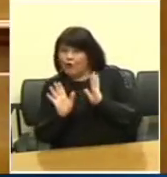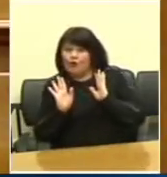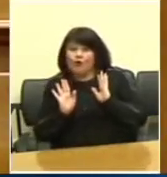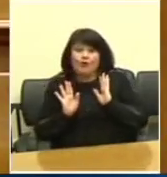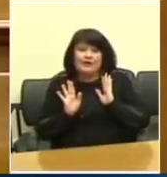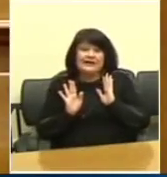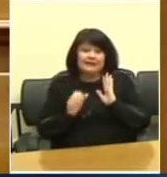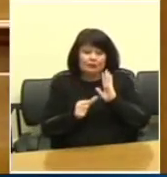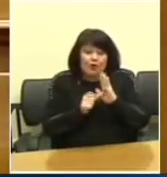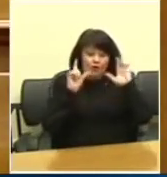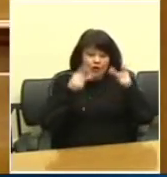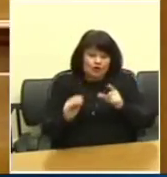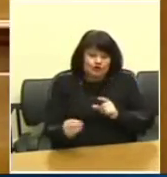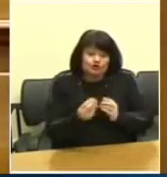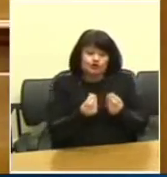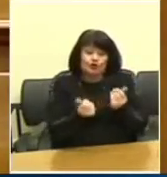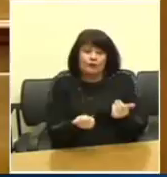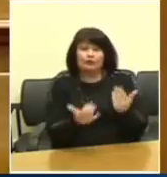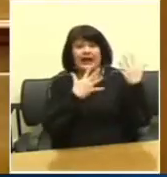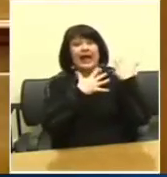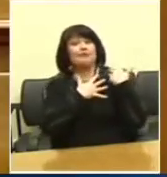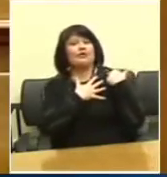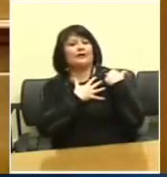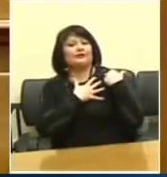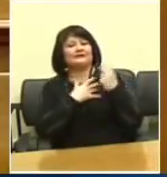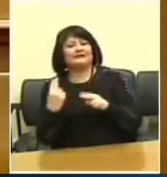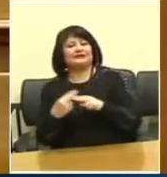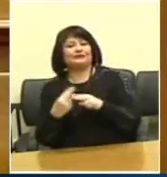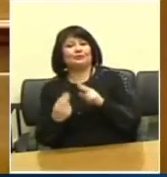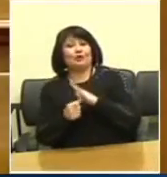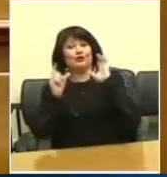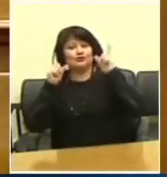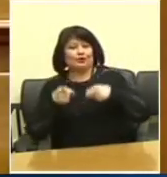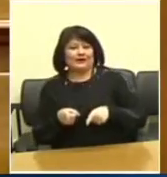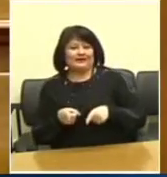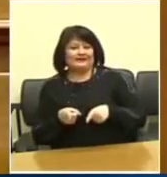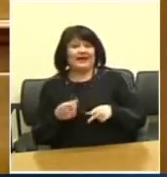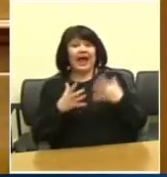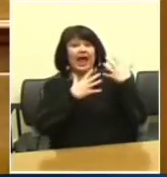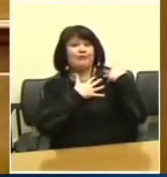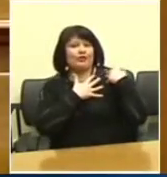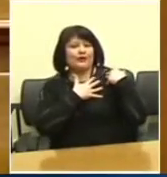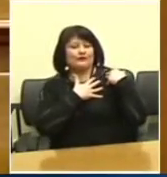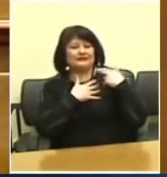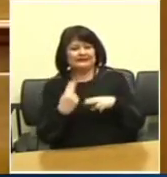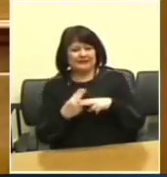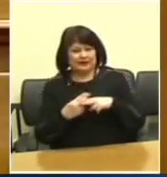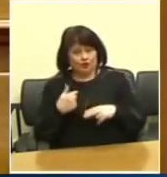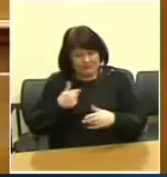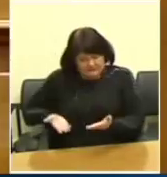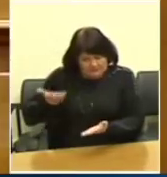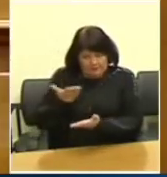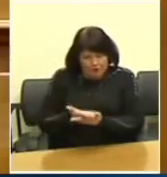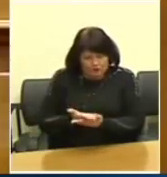εκλογής, αλλά με βάση τις αρμοδιότητες του Πρόεδρου της Δημοκρατίας. Και η πρότασή μας για